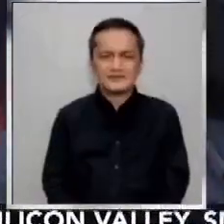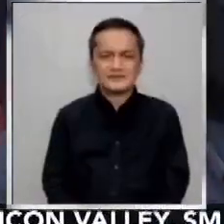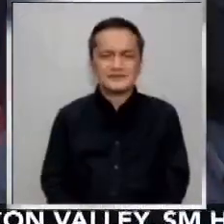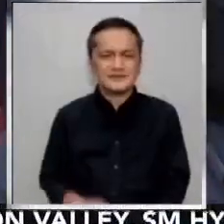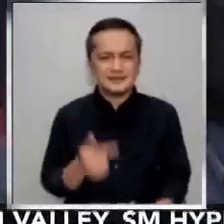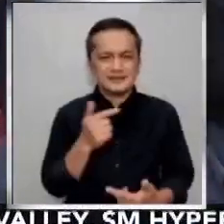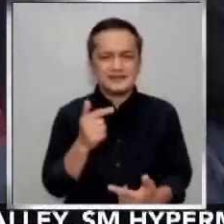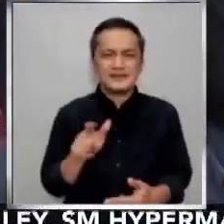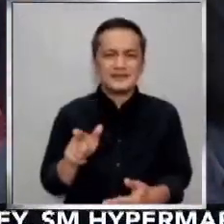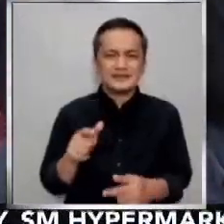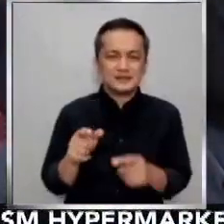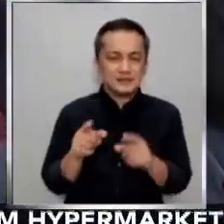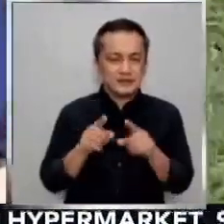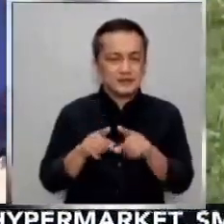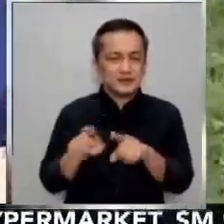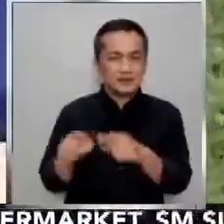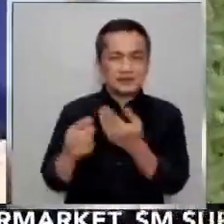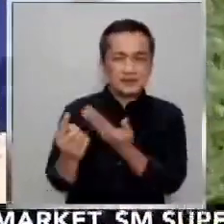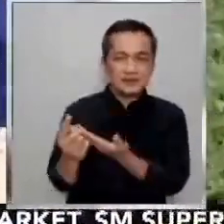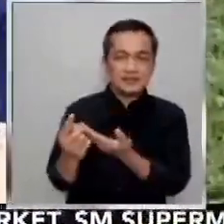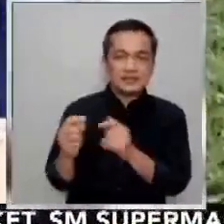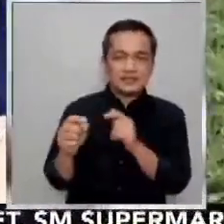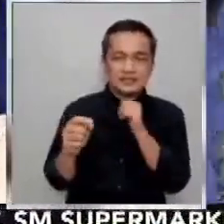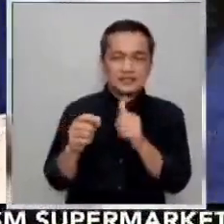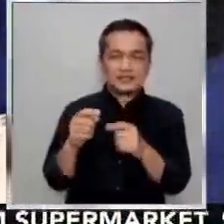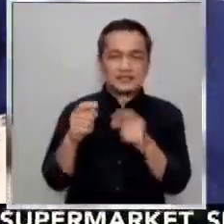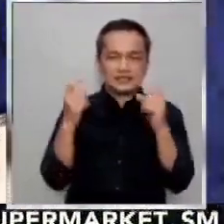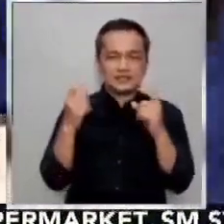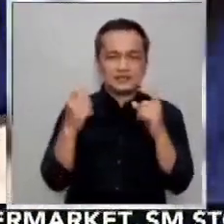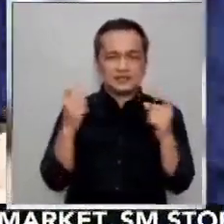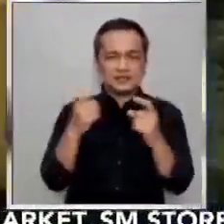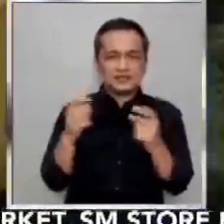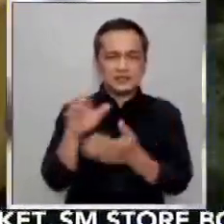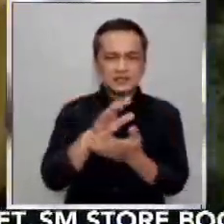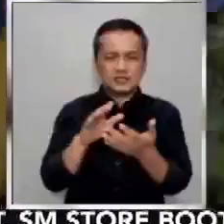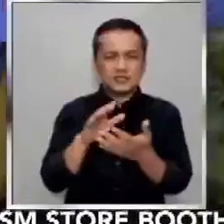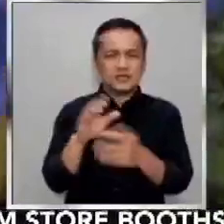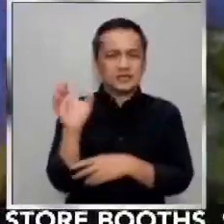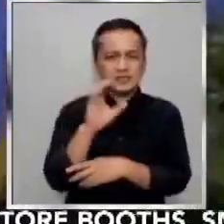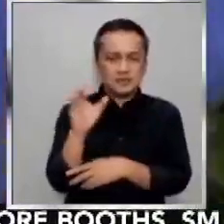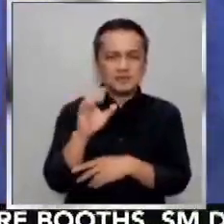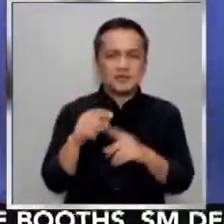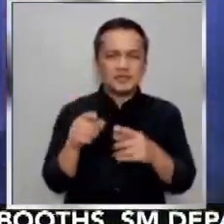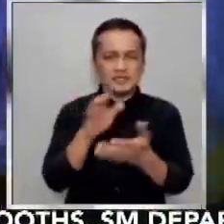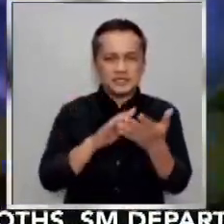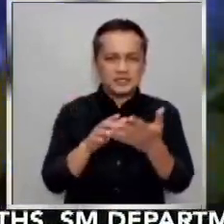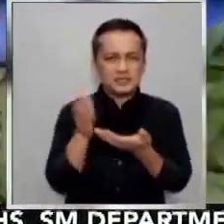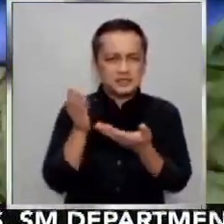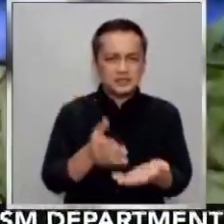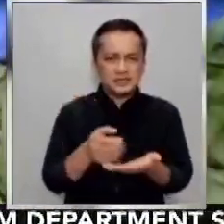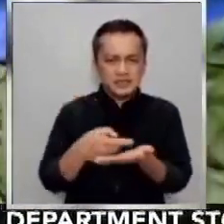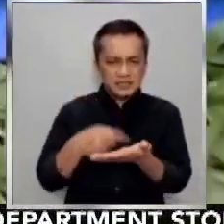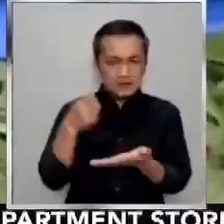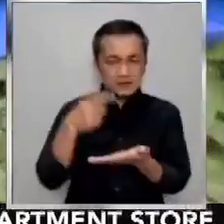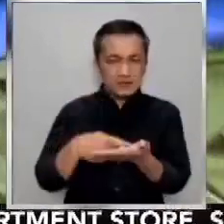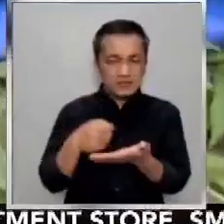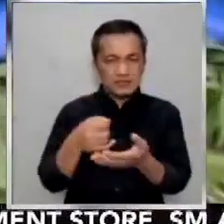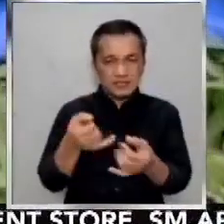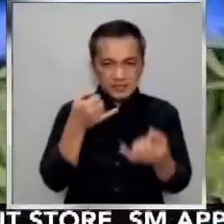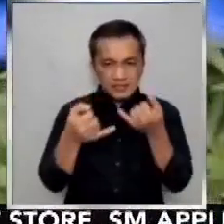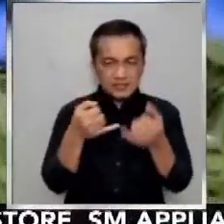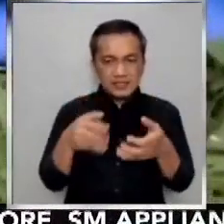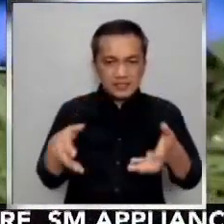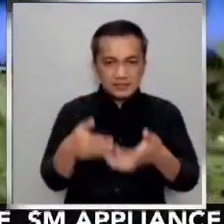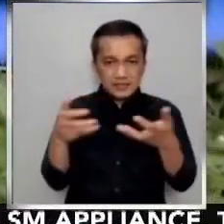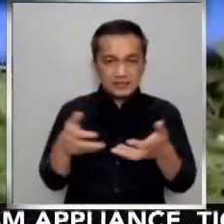Sinabay na rin, hindi nagdiriwang ng Pasko, pero nagpiknik dito at nagbaon ng handang hipon at macaroni salad. Pasasalamat na rin daw